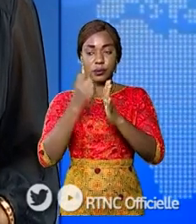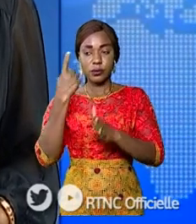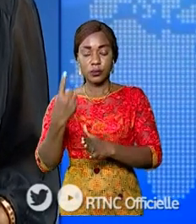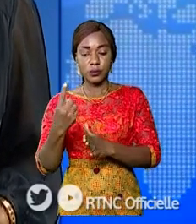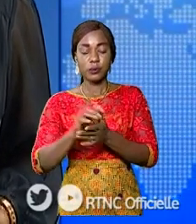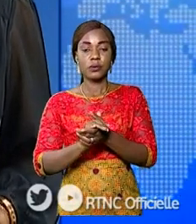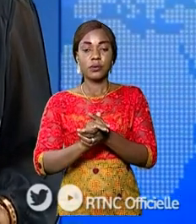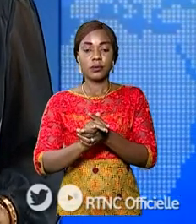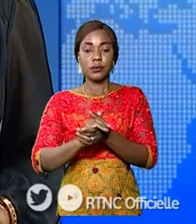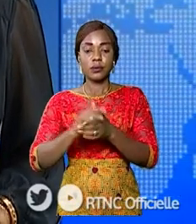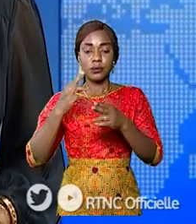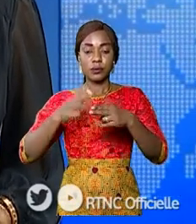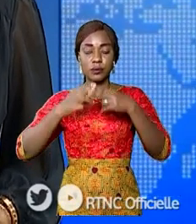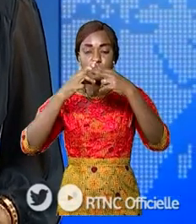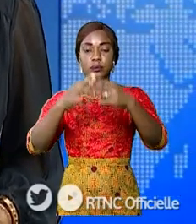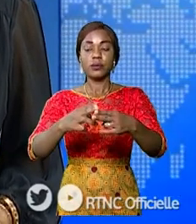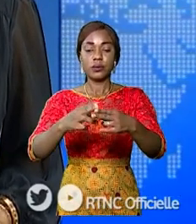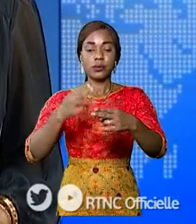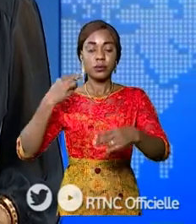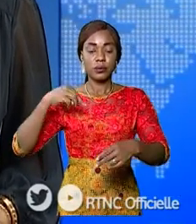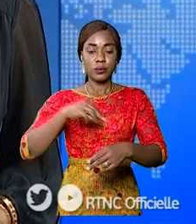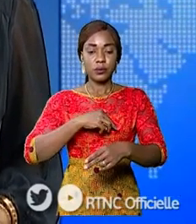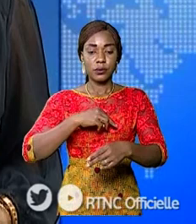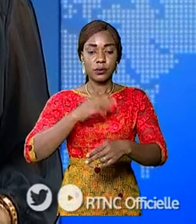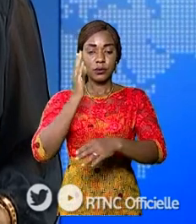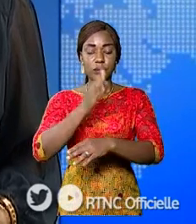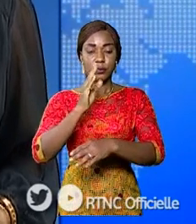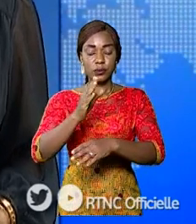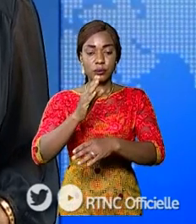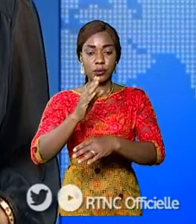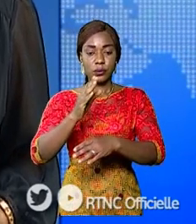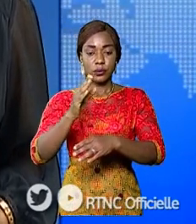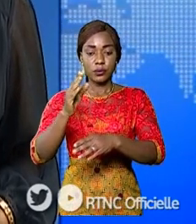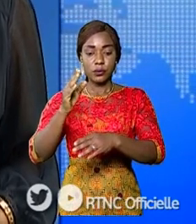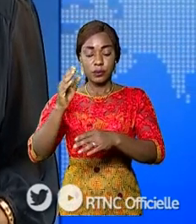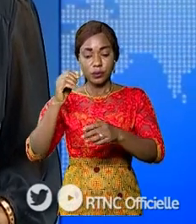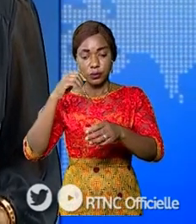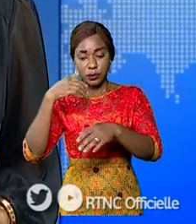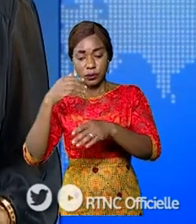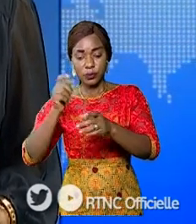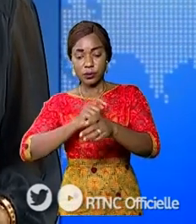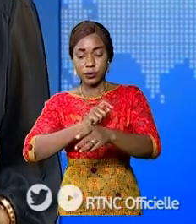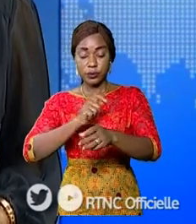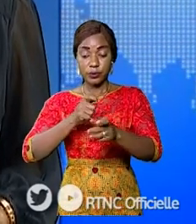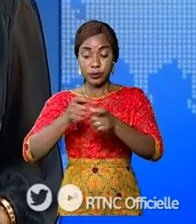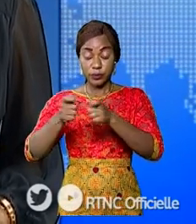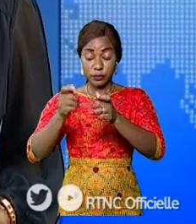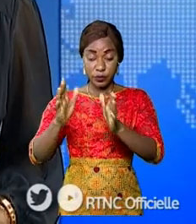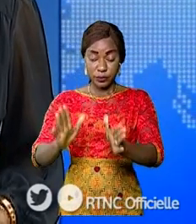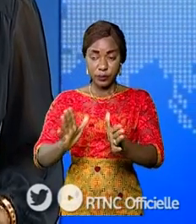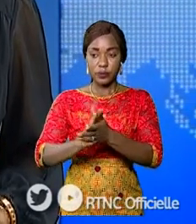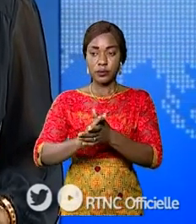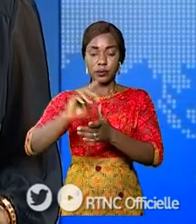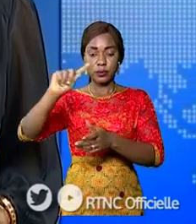sont nommés membres du conseil d'administration les personnes dont les prénoms, noms et postes-noms suivent.